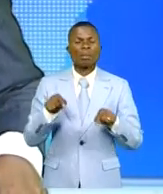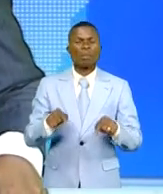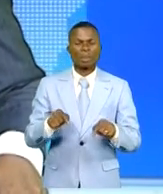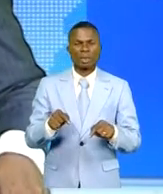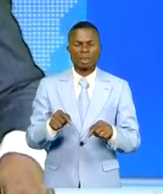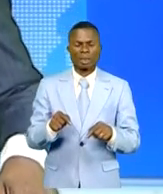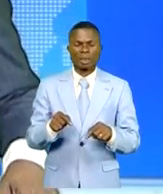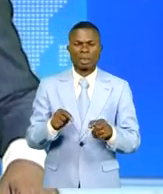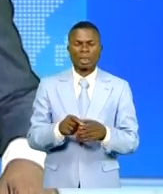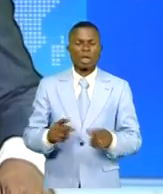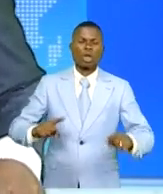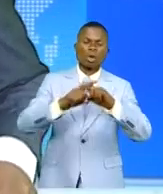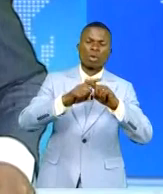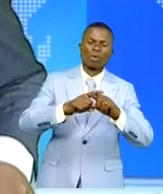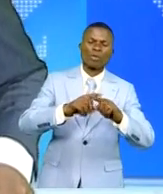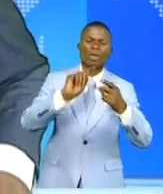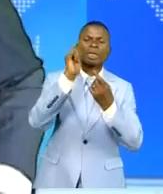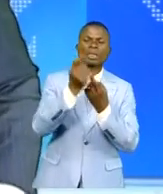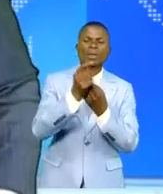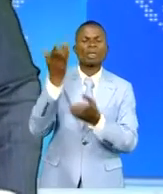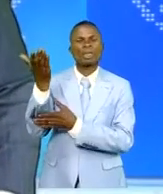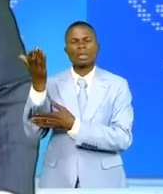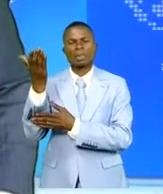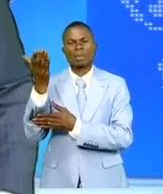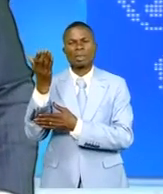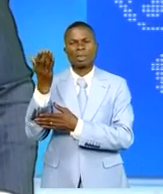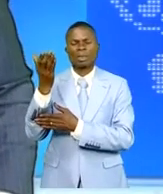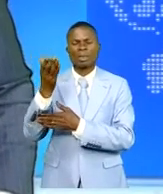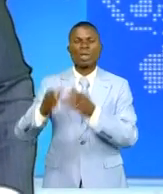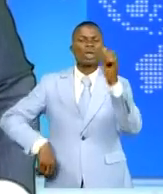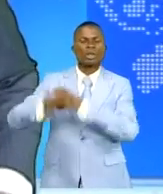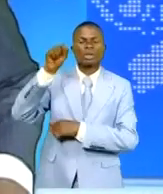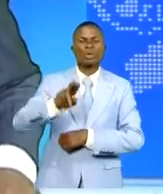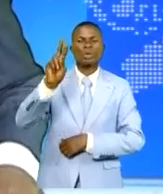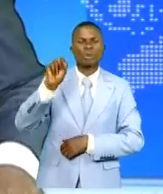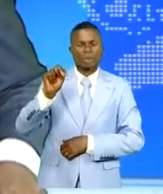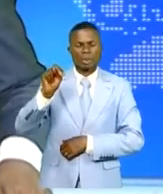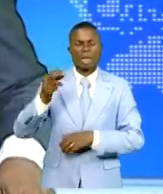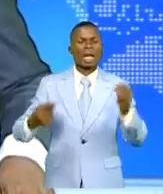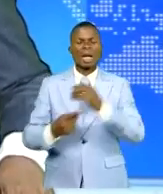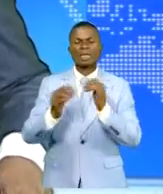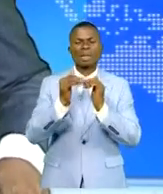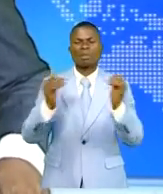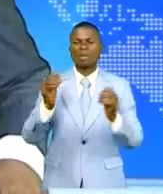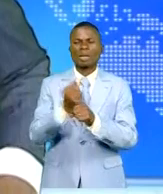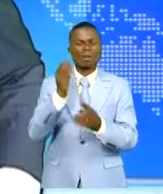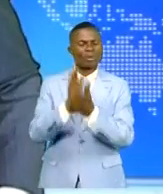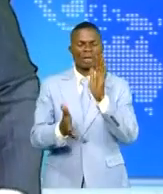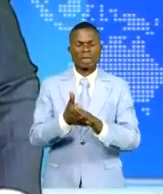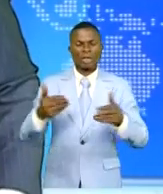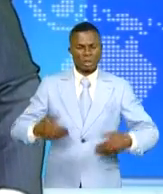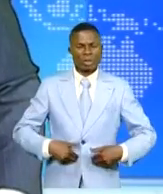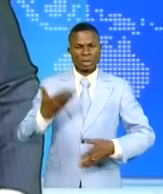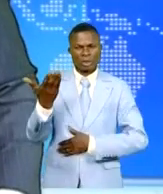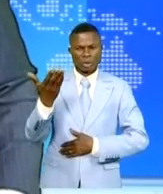liens entre conflits ethniques et réclamations pour le départ de la MONUSCO, accusée de passivité des jeunes. Ces réclamants